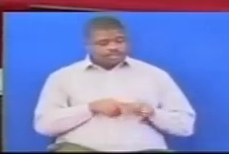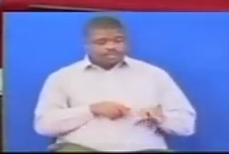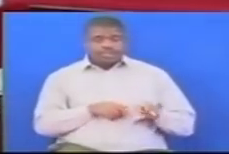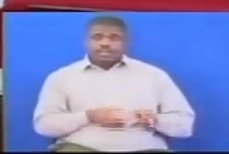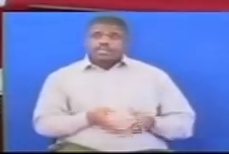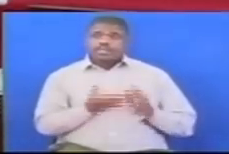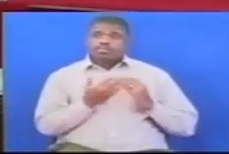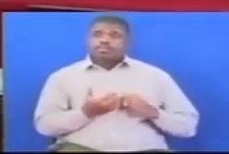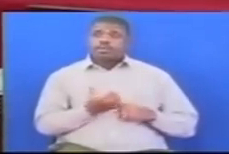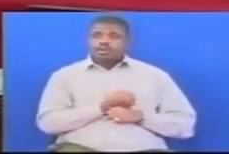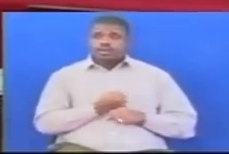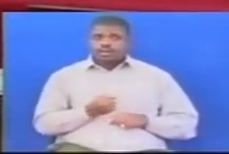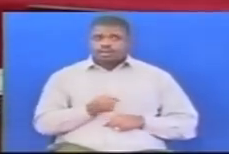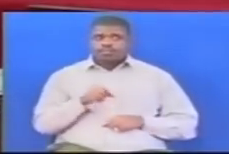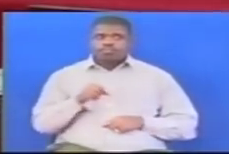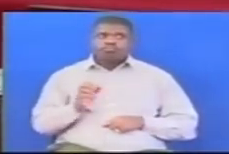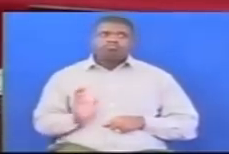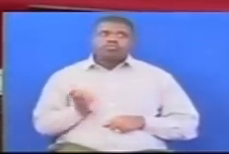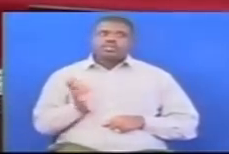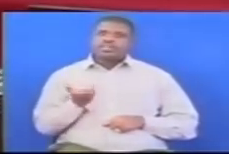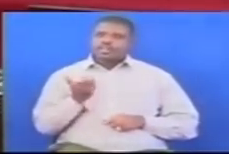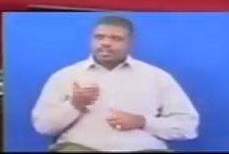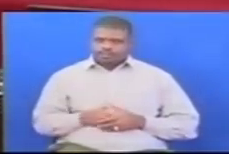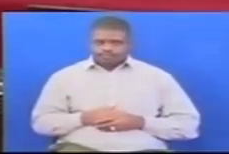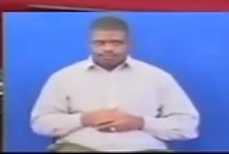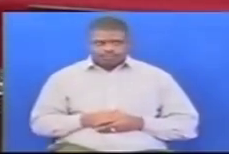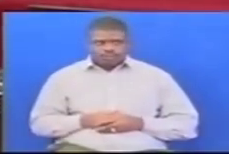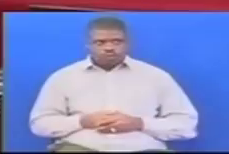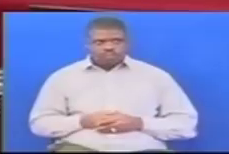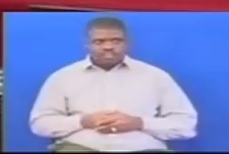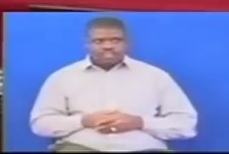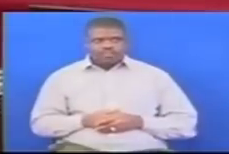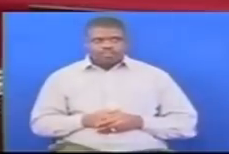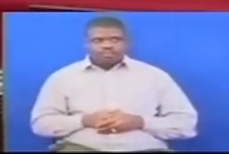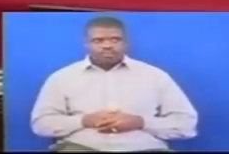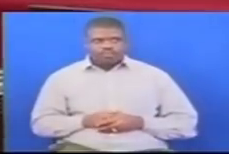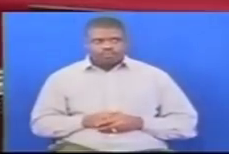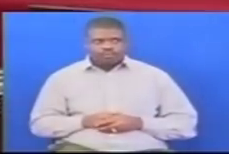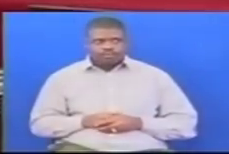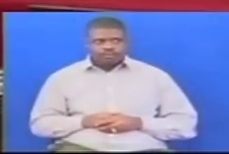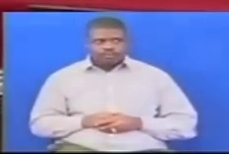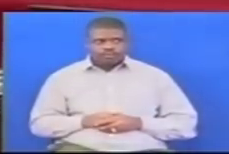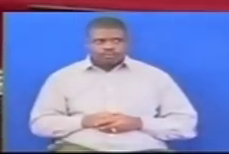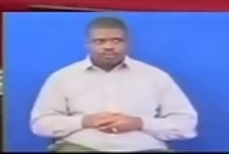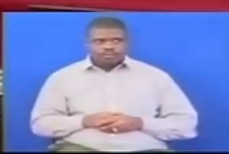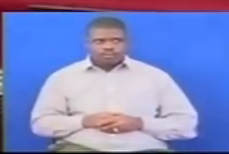kutiririka pale Muheza, ingawaje haitakidhi sehemu kubwa sana. Sasa